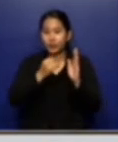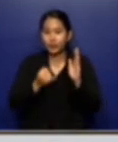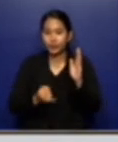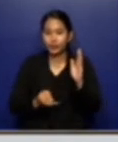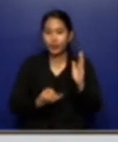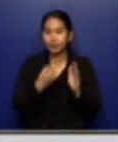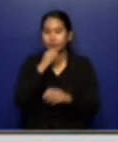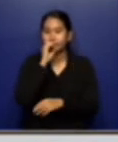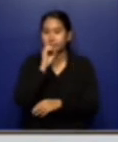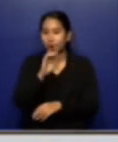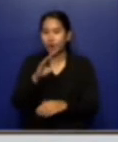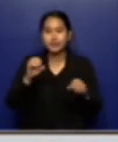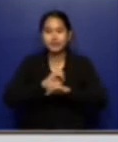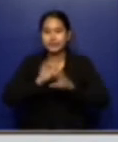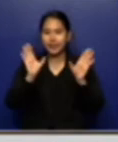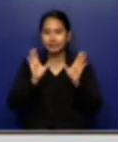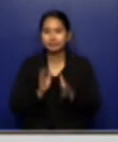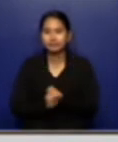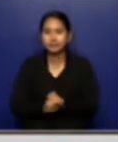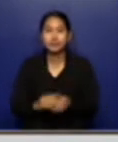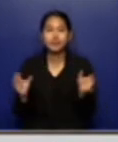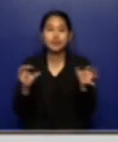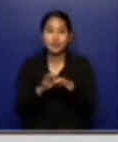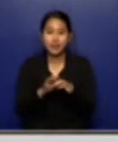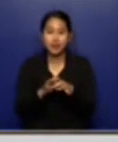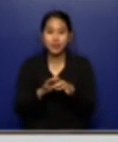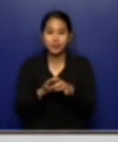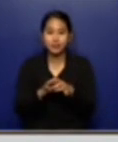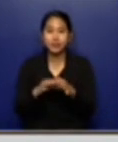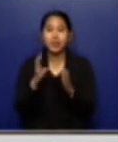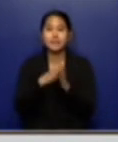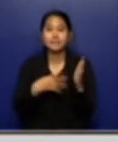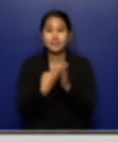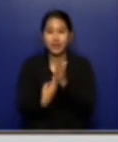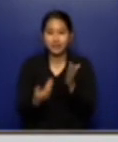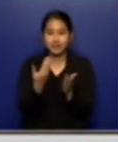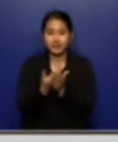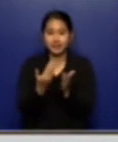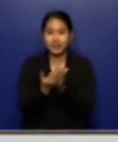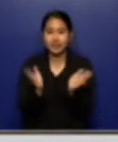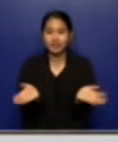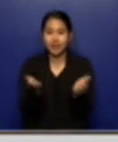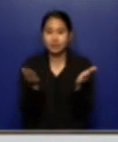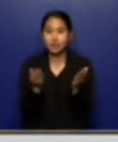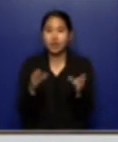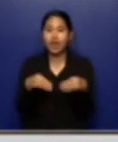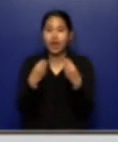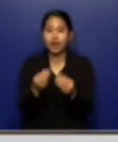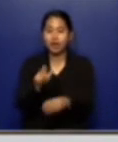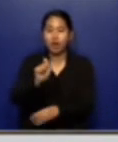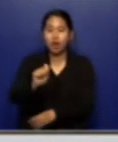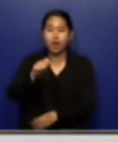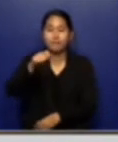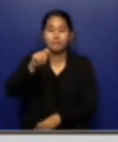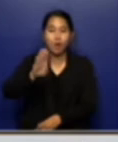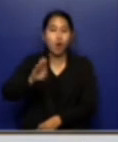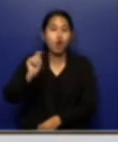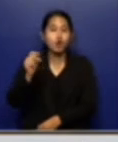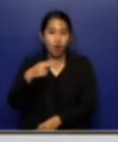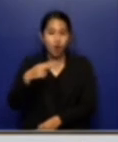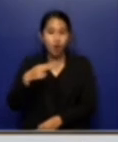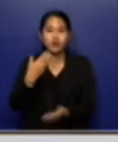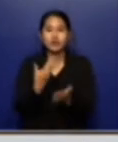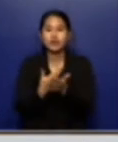านแนวทางการจัดสรรเงินอุดหนุนให้กับอปท.ในปีงบประมาณ